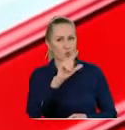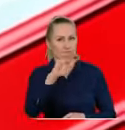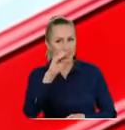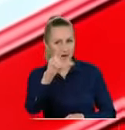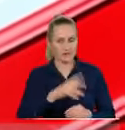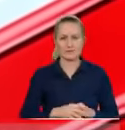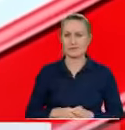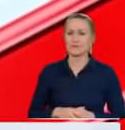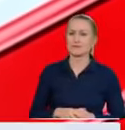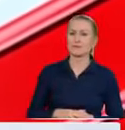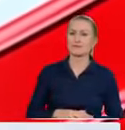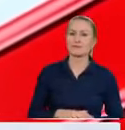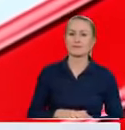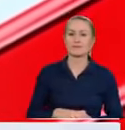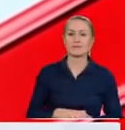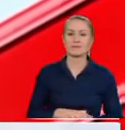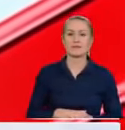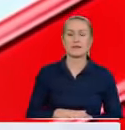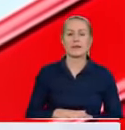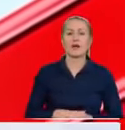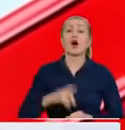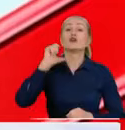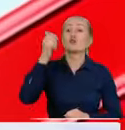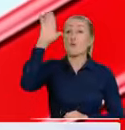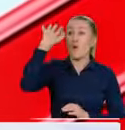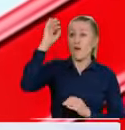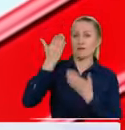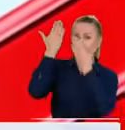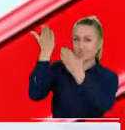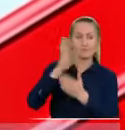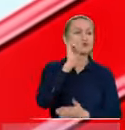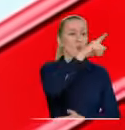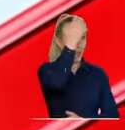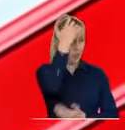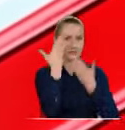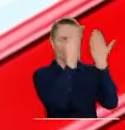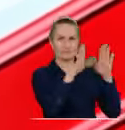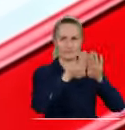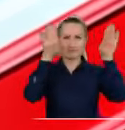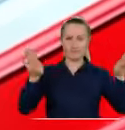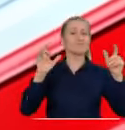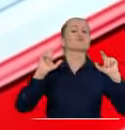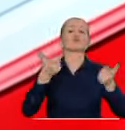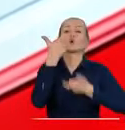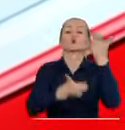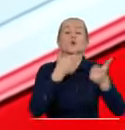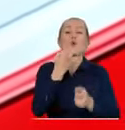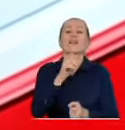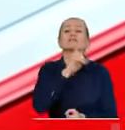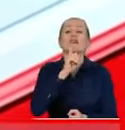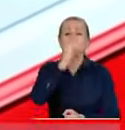Co boskie Bogu, co cesarskie cesarzowi. Co zrobiła religia w szkołach, która w tej chwili